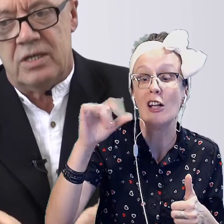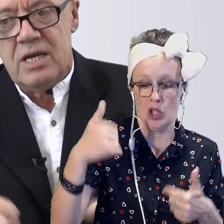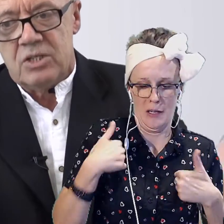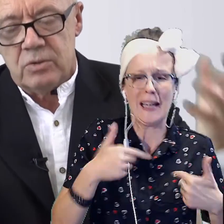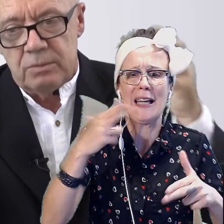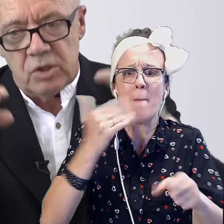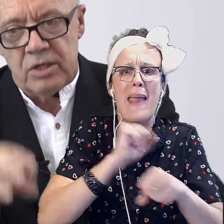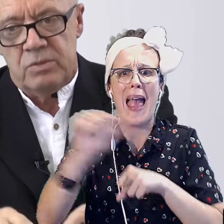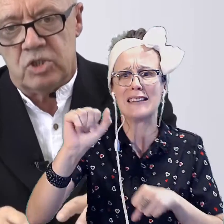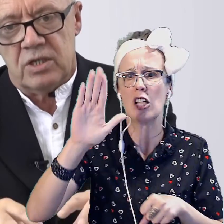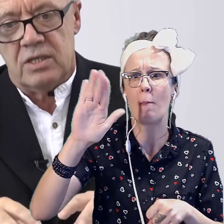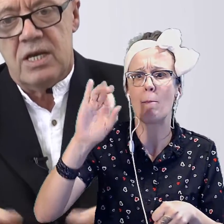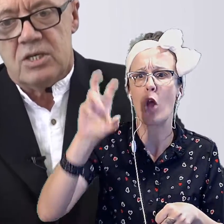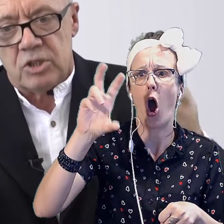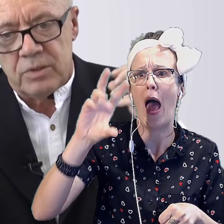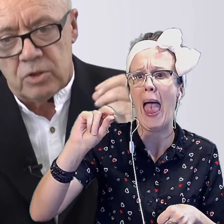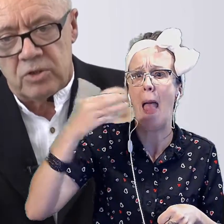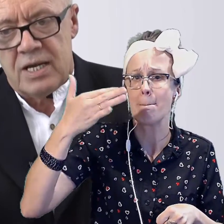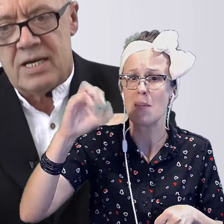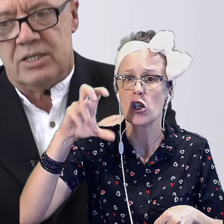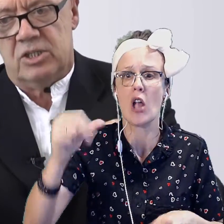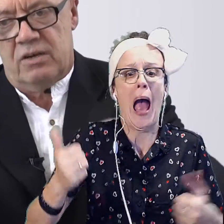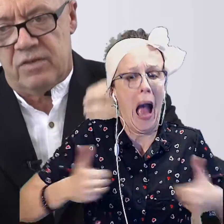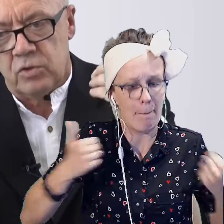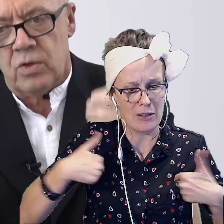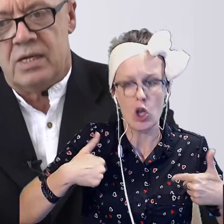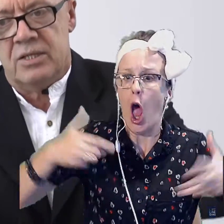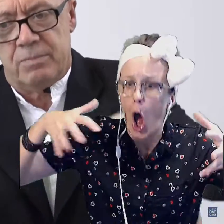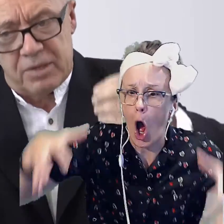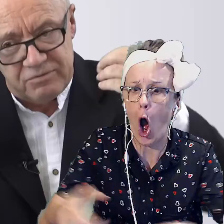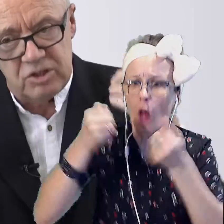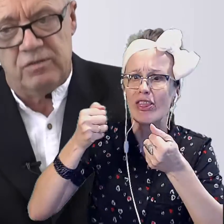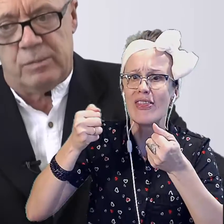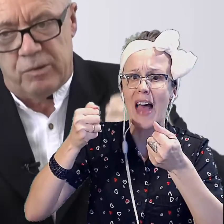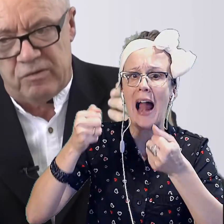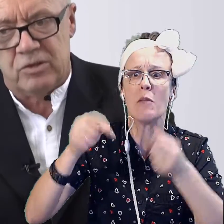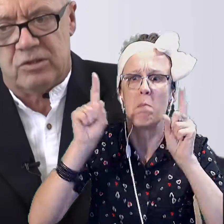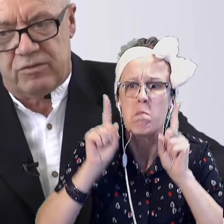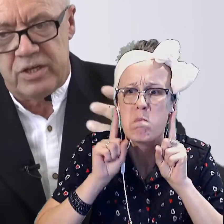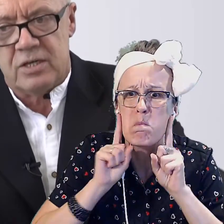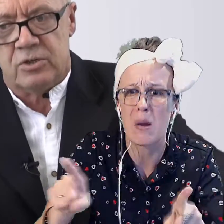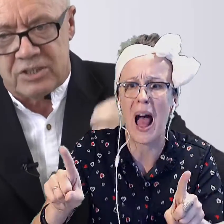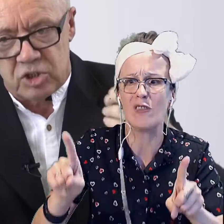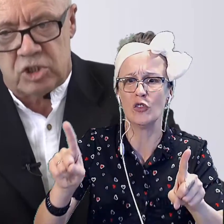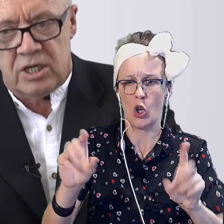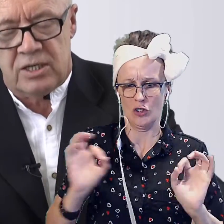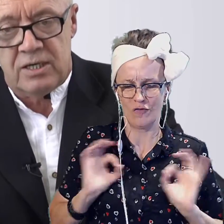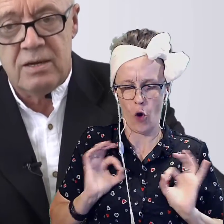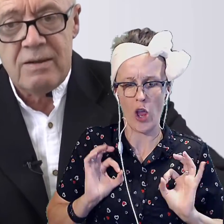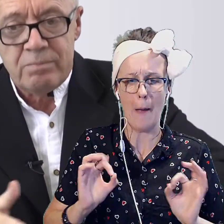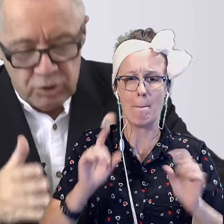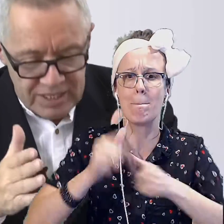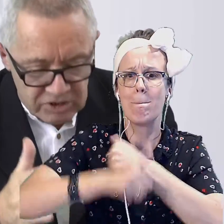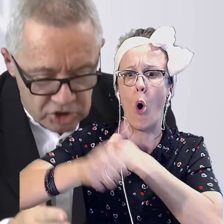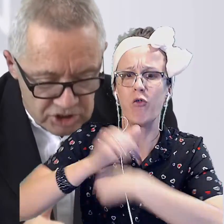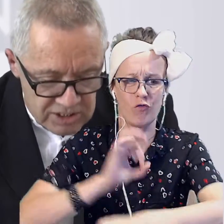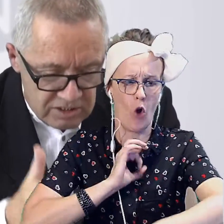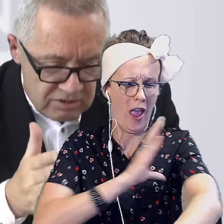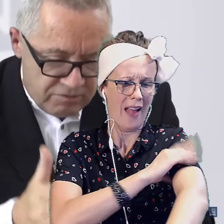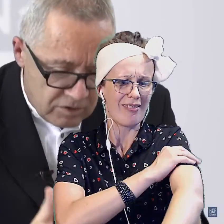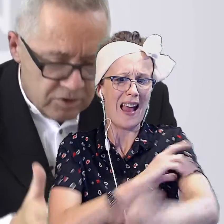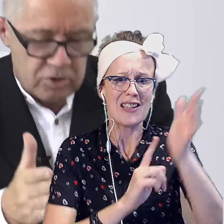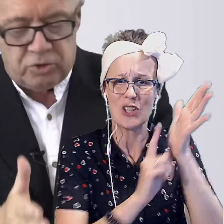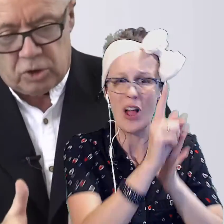biochemiczne biochemiczne nie żeby odnaleźć ewentualnie prawdziwe powody twojego nadciśnienia bo